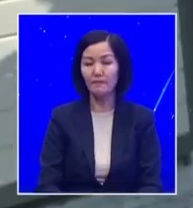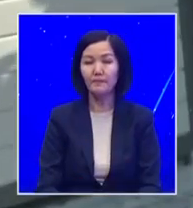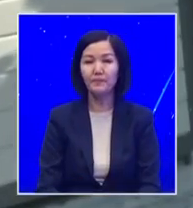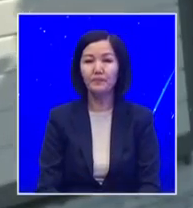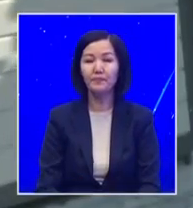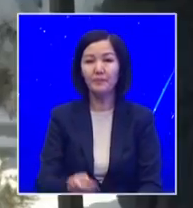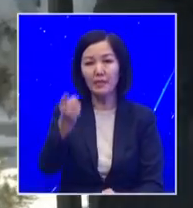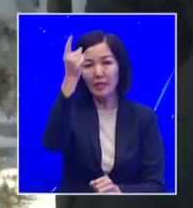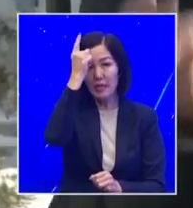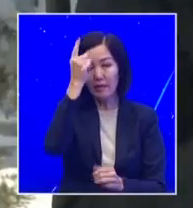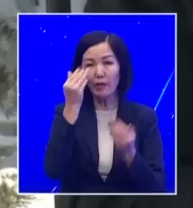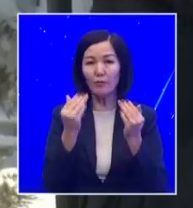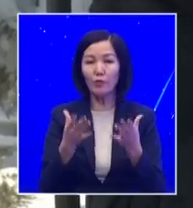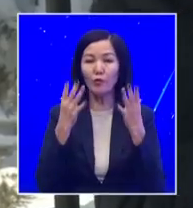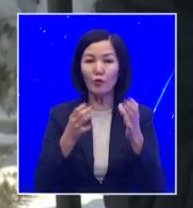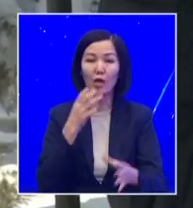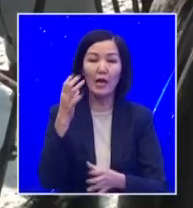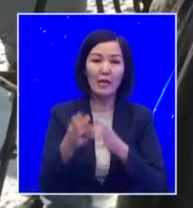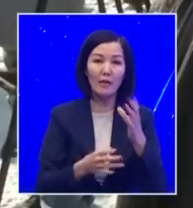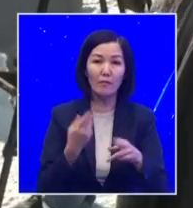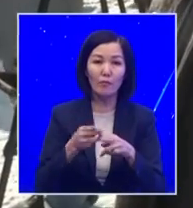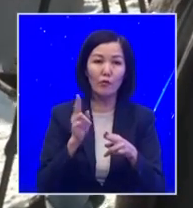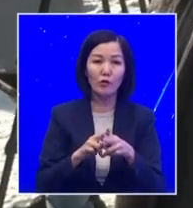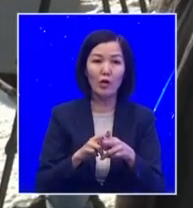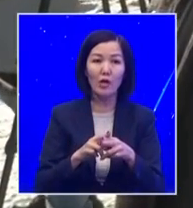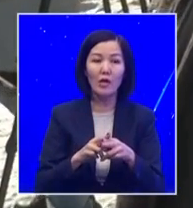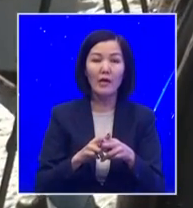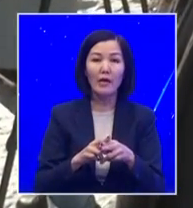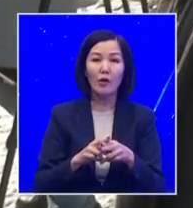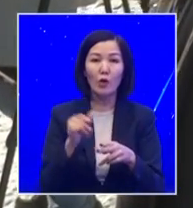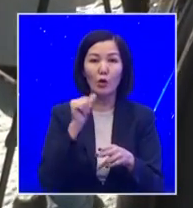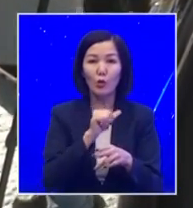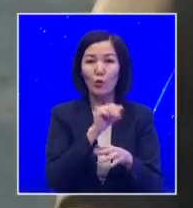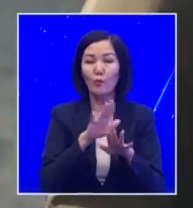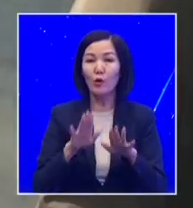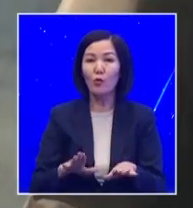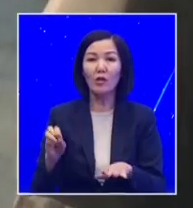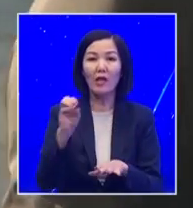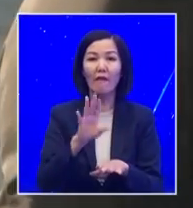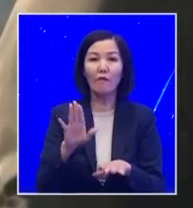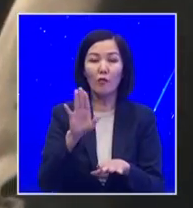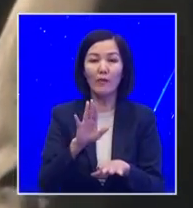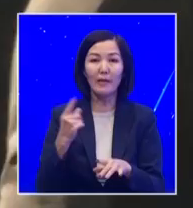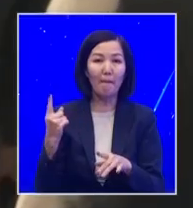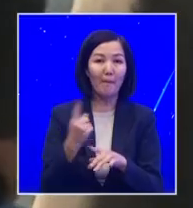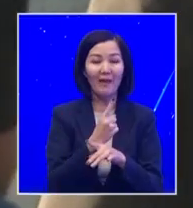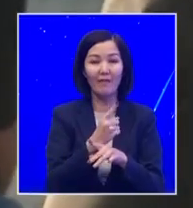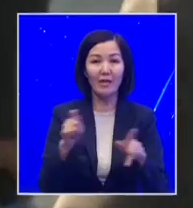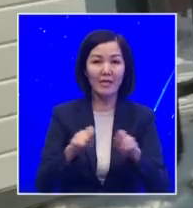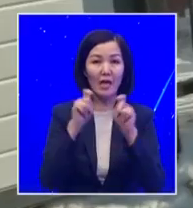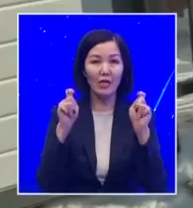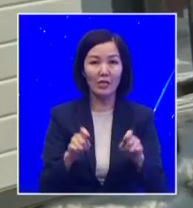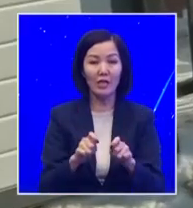кетерлігі, Германия бүгінде әлем бойынша осына пункттерді енгізген ең алғашқы еуропалық ел санатында. Қазіргі таңда